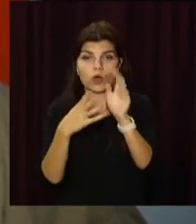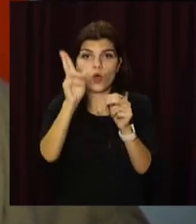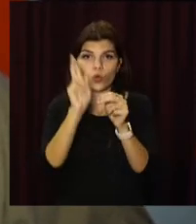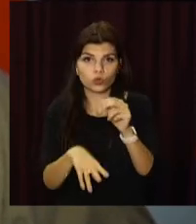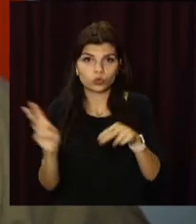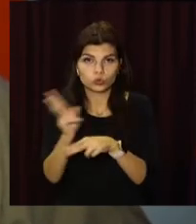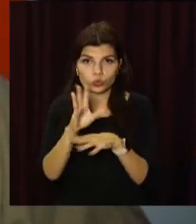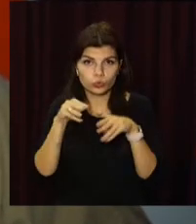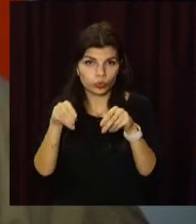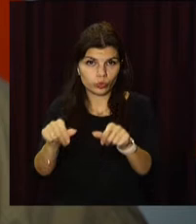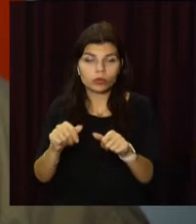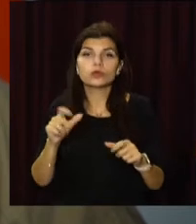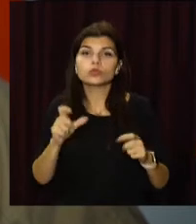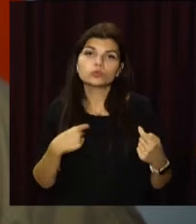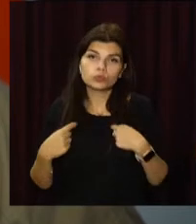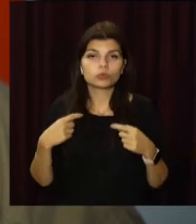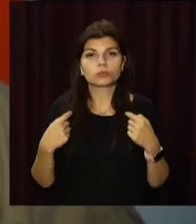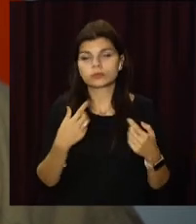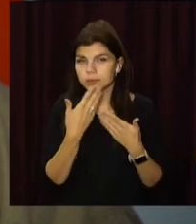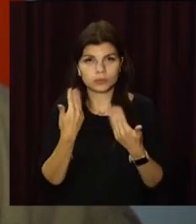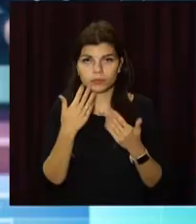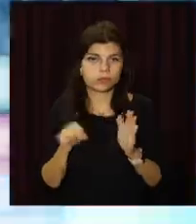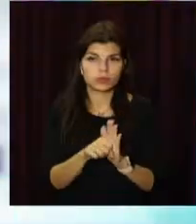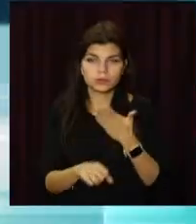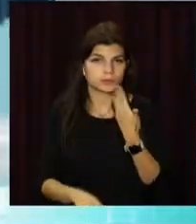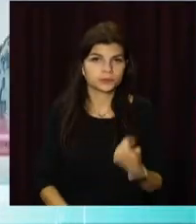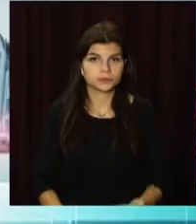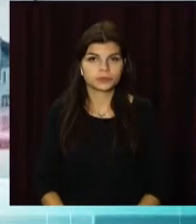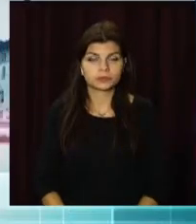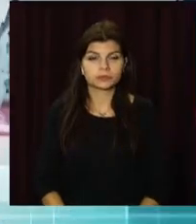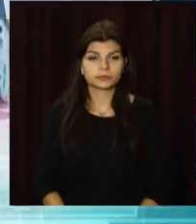ліквідовано. Загиблих та постраждалих немає.